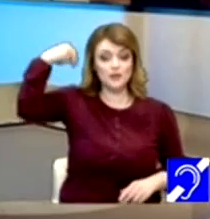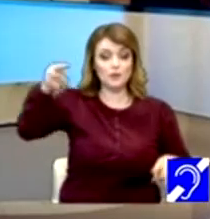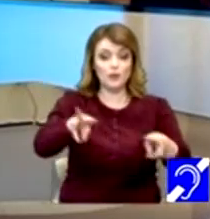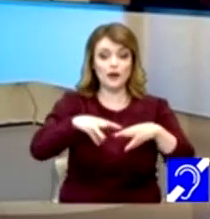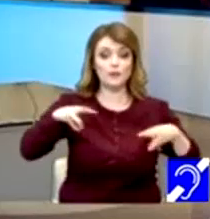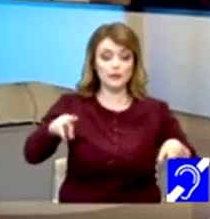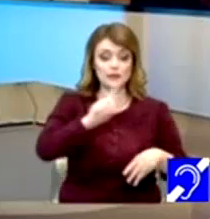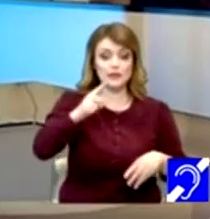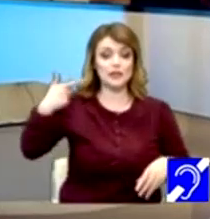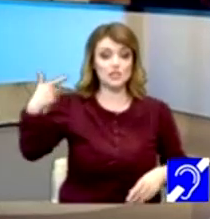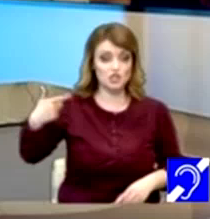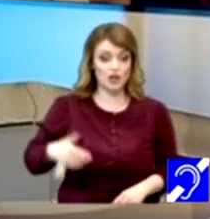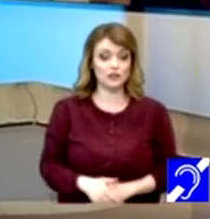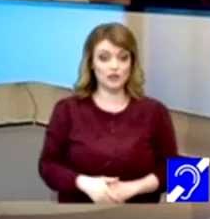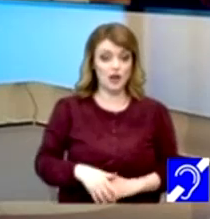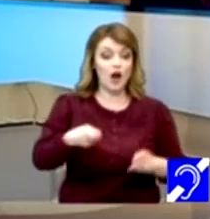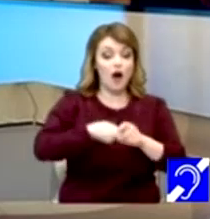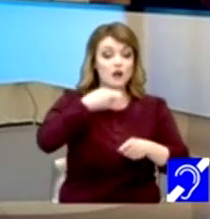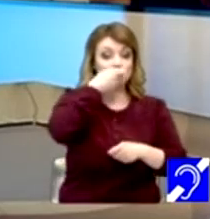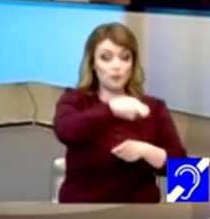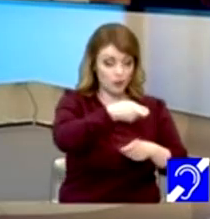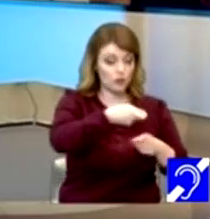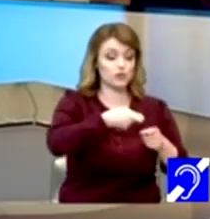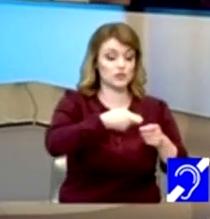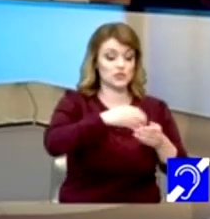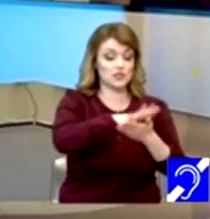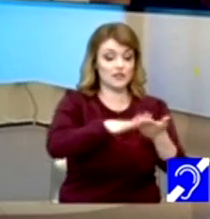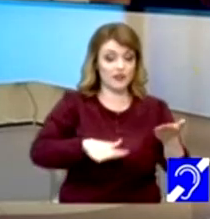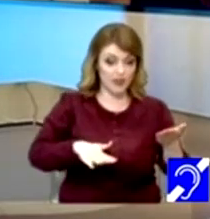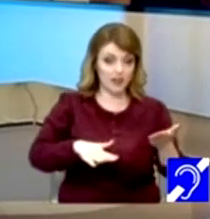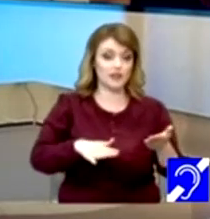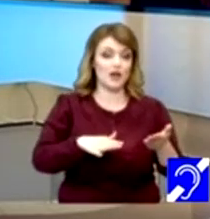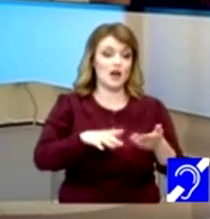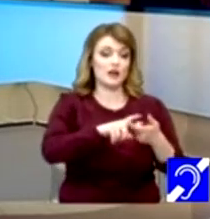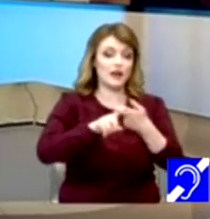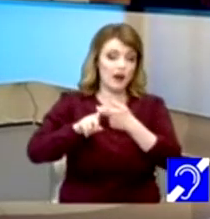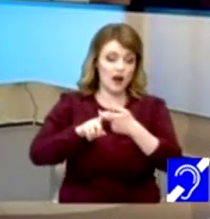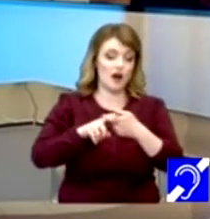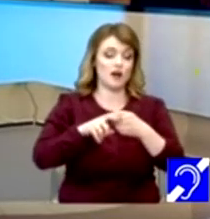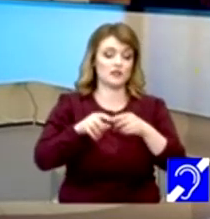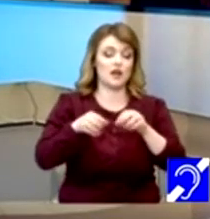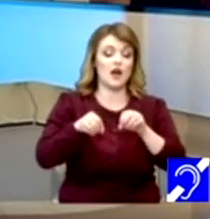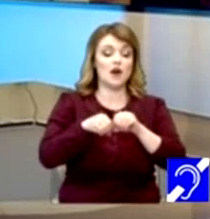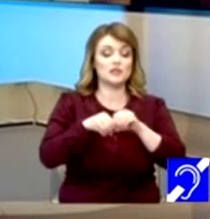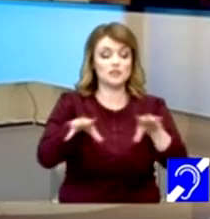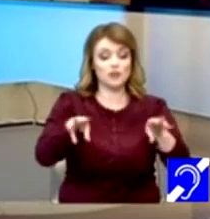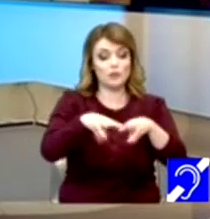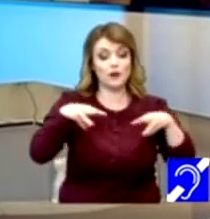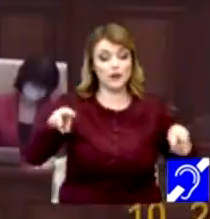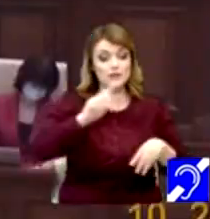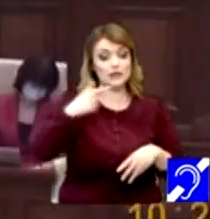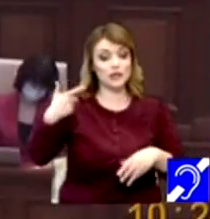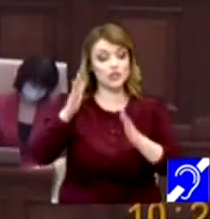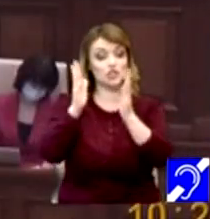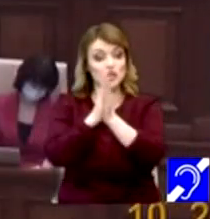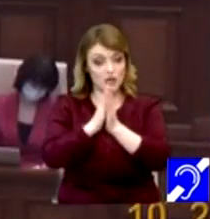Președintele Parlamentului, Zinaida Greceanu, i-a depus la Curtea Constituțională o sesizare legată de dizolvarea legislativului. Greceanu